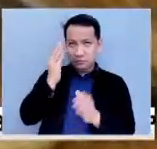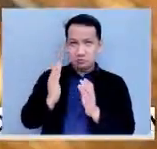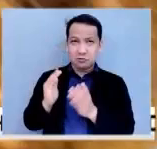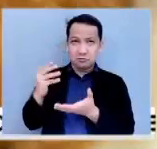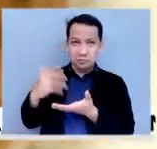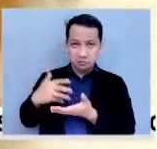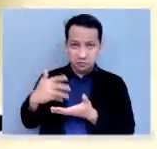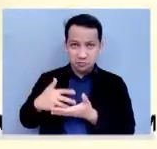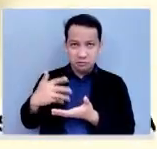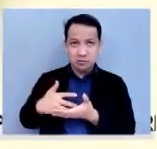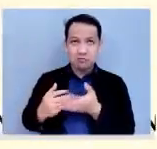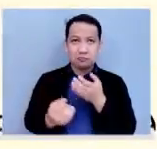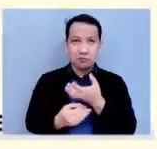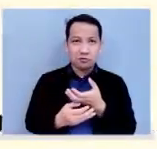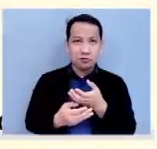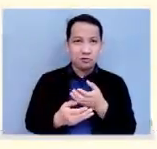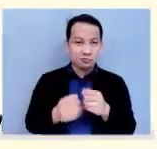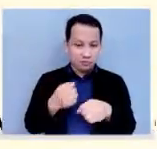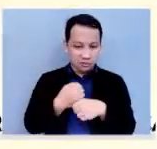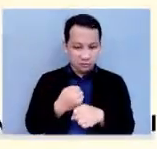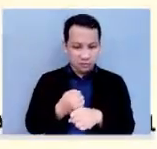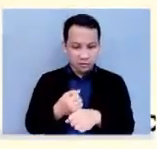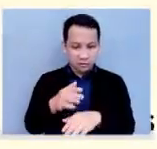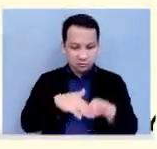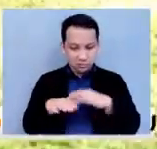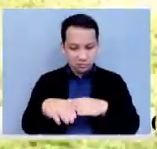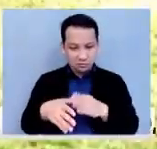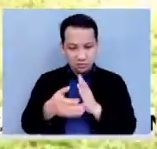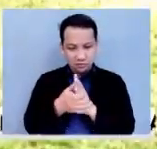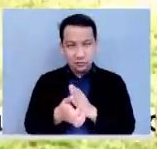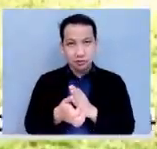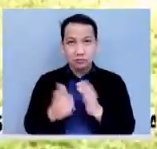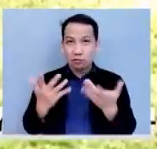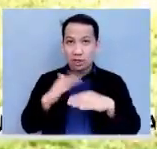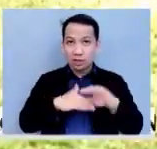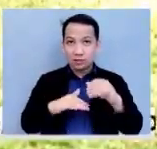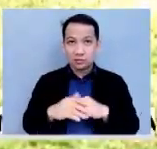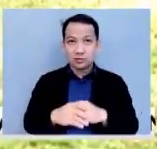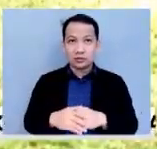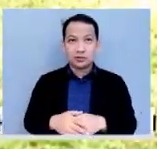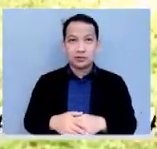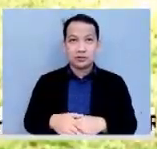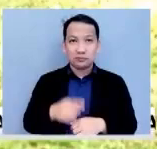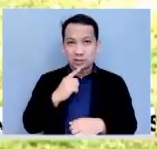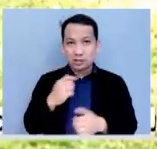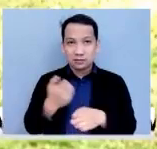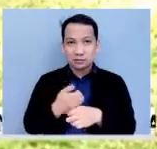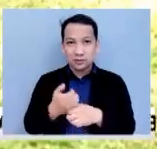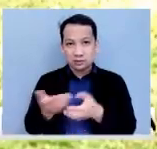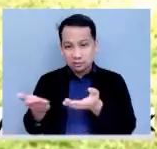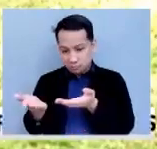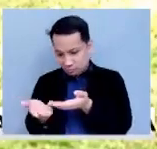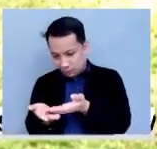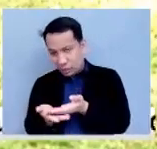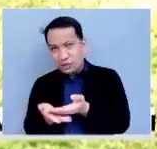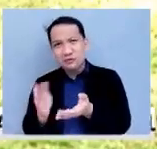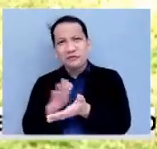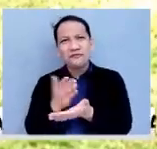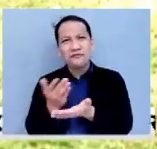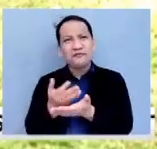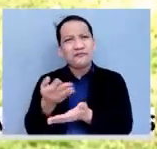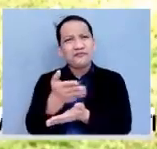ang paggalaw na walang kamay. Ang very struggle ko yung nag-fish fillet ako, na tinanggalan yung isda